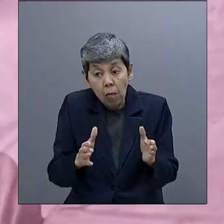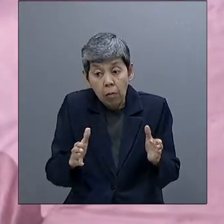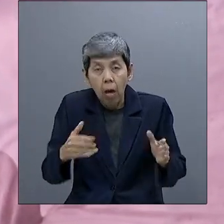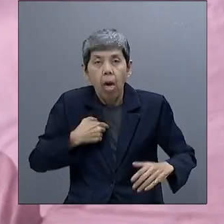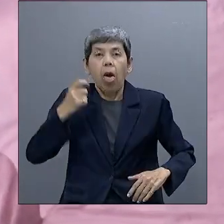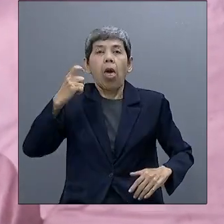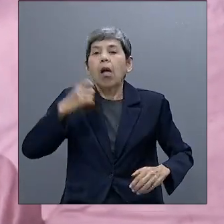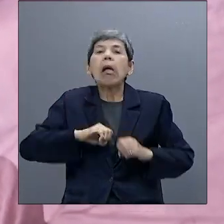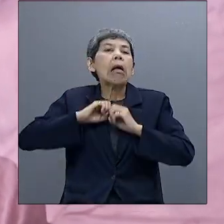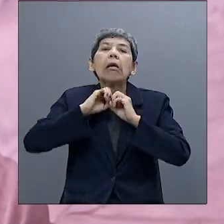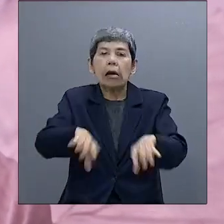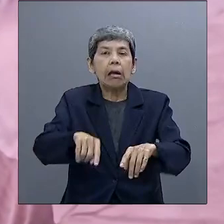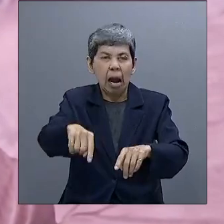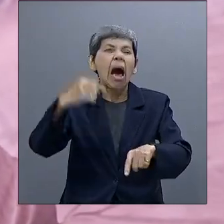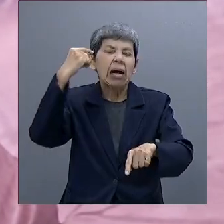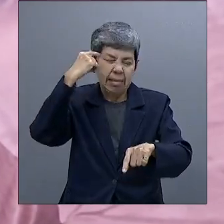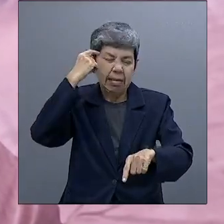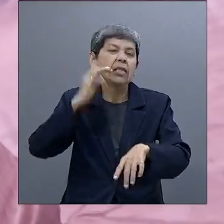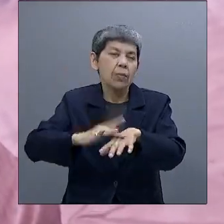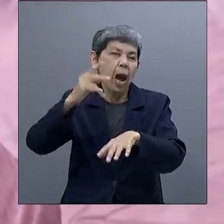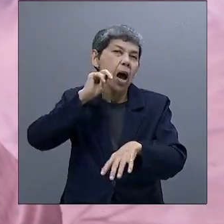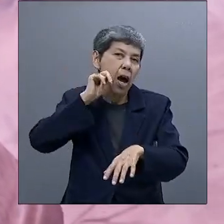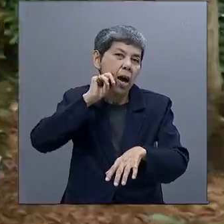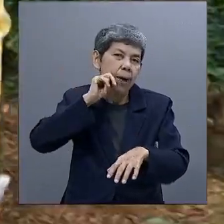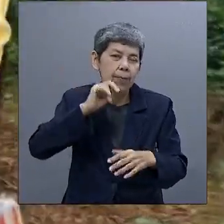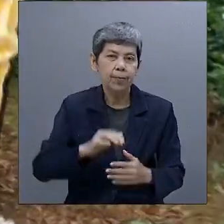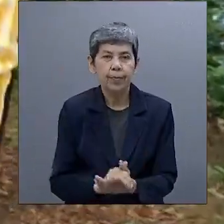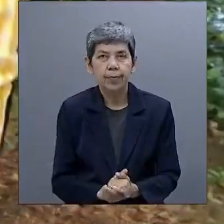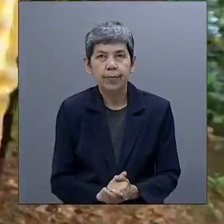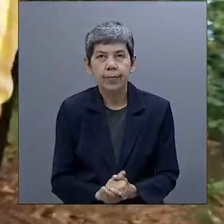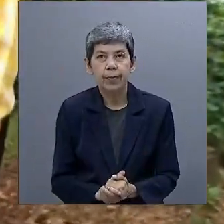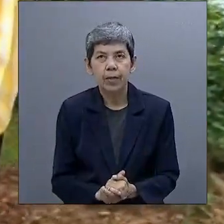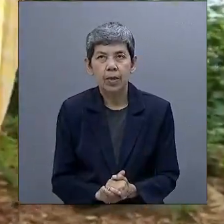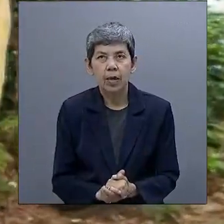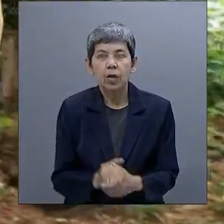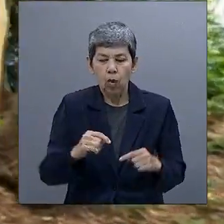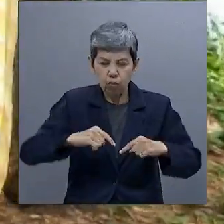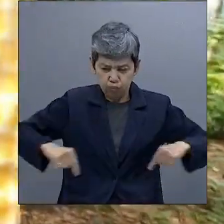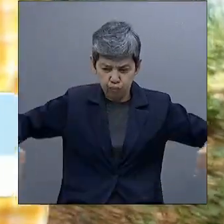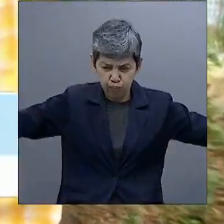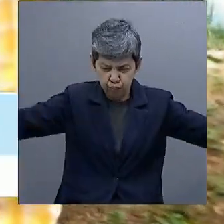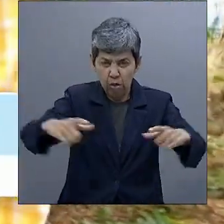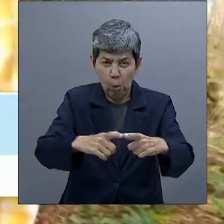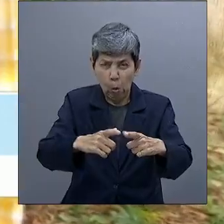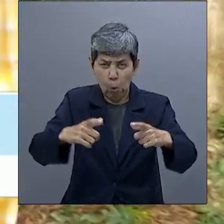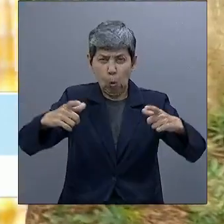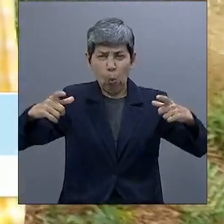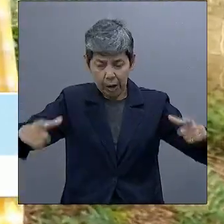ไม่ไหวก็เลยนำมาปล่อยในแหล่งน้ำธรรมชาติค่ะ เนื่องจากมันเป็นพื้นที่กว้างเราก็จ